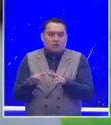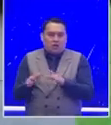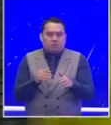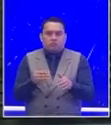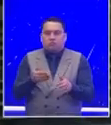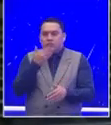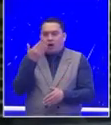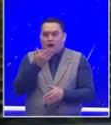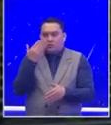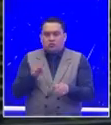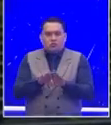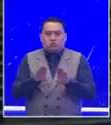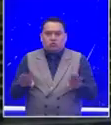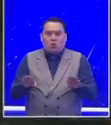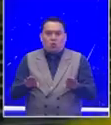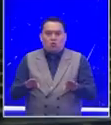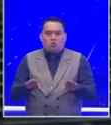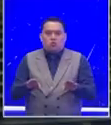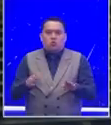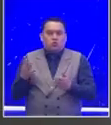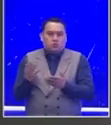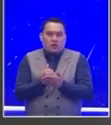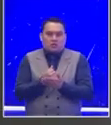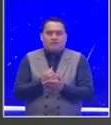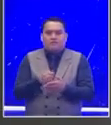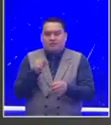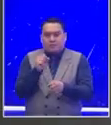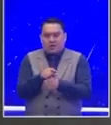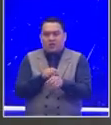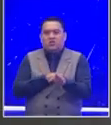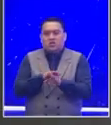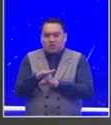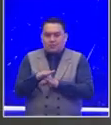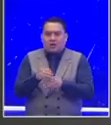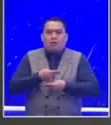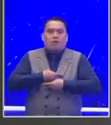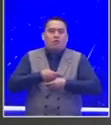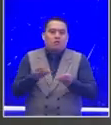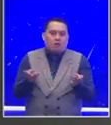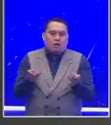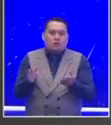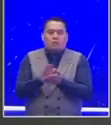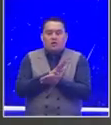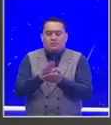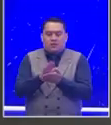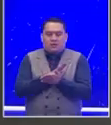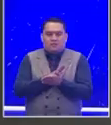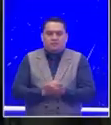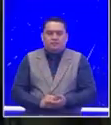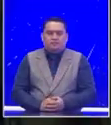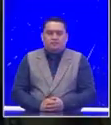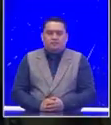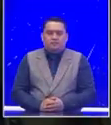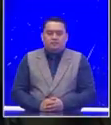средства пахнет не то чтобы привлекательно, но успешно справляется с задачей. Раздавать гражданам, кстати, его будут бесплатно.